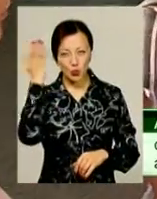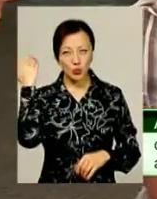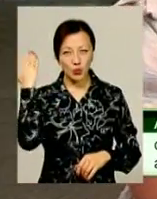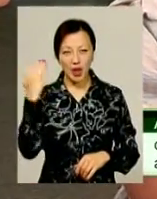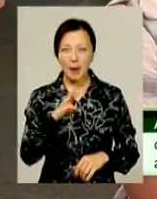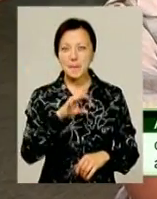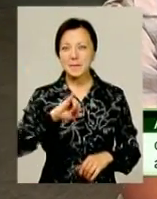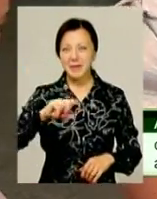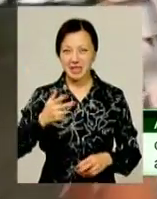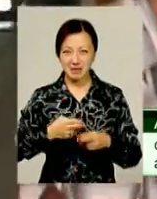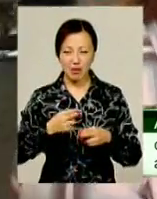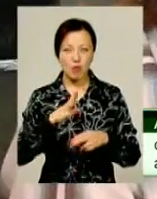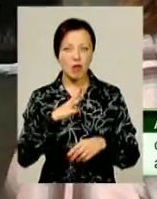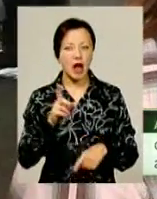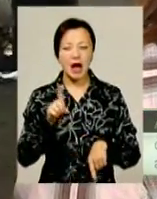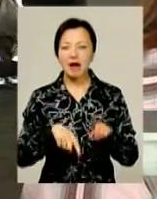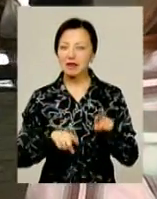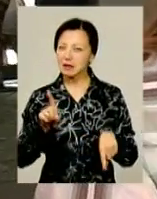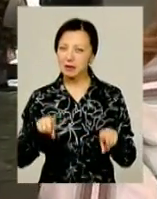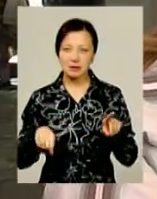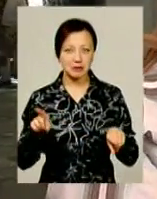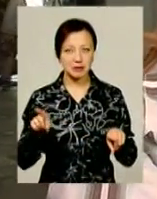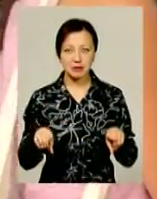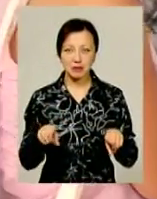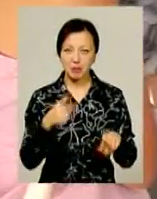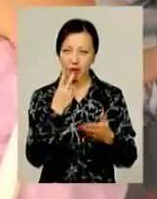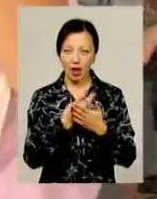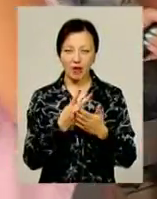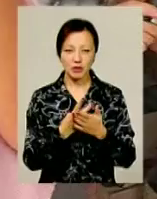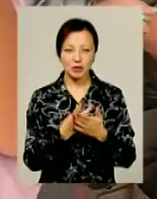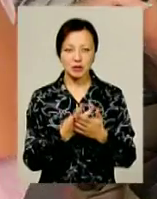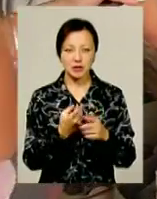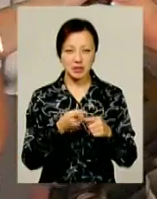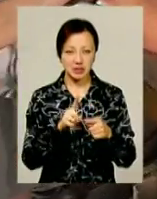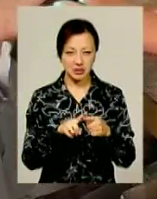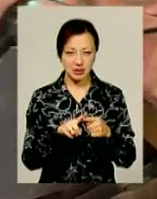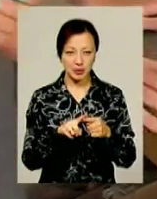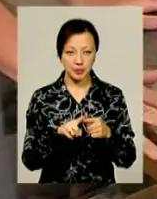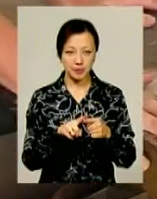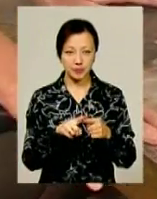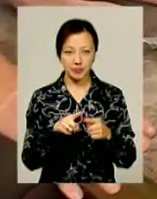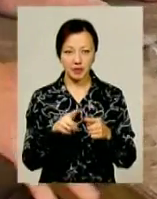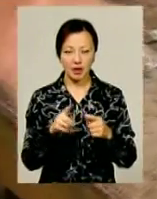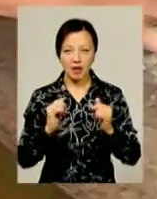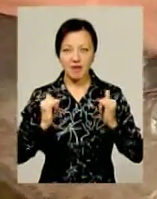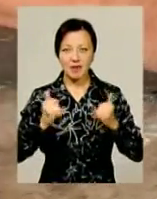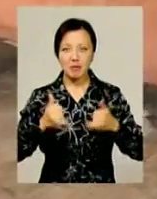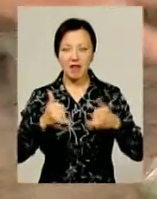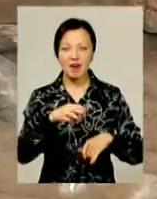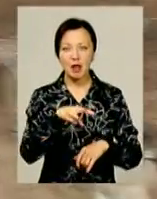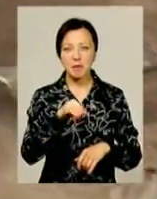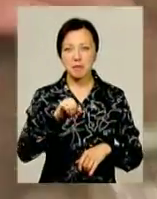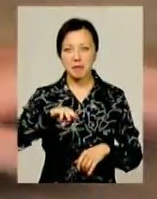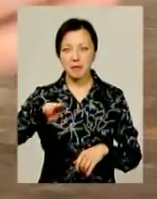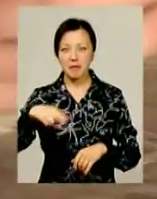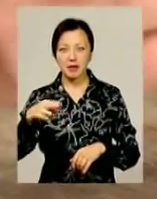так, рідкісним явищем. Вона вже використовувалася, але дуже в незначній кількості. Оце тиглі, і в них виплавляли мідь. Тут ви бачите,